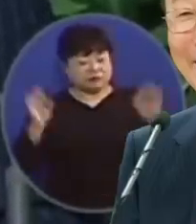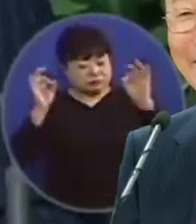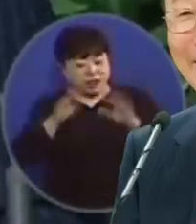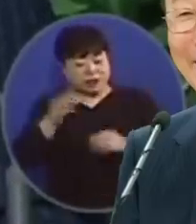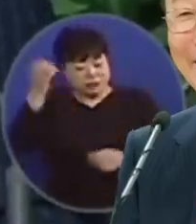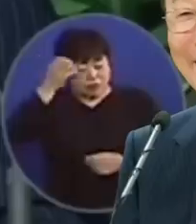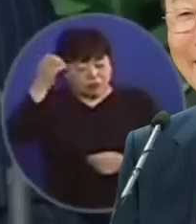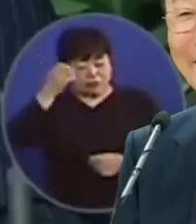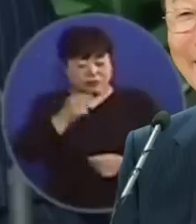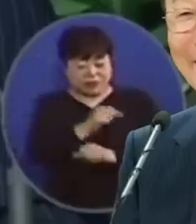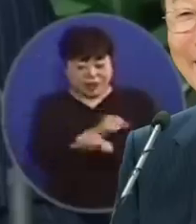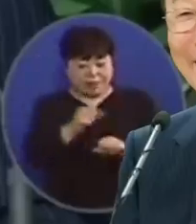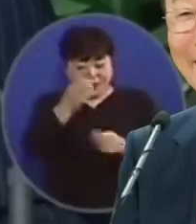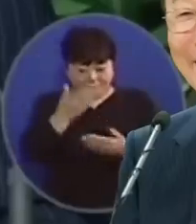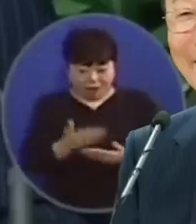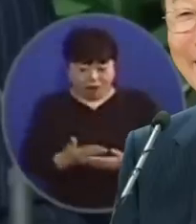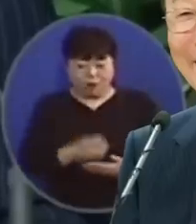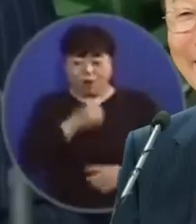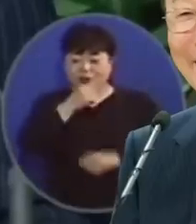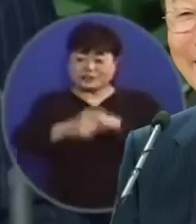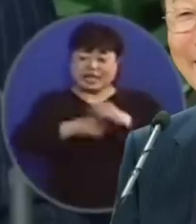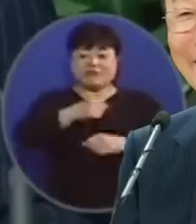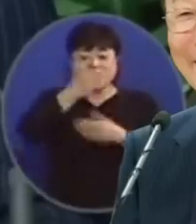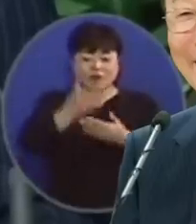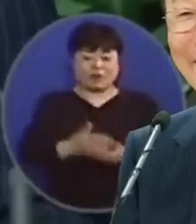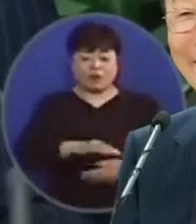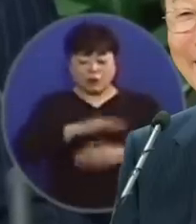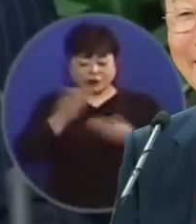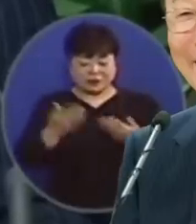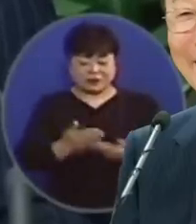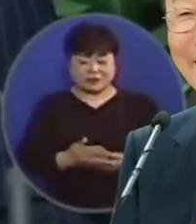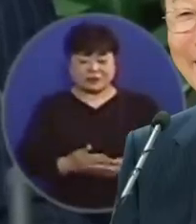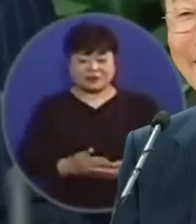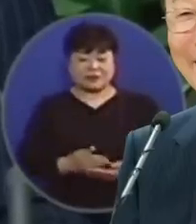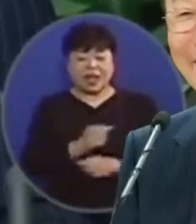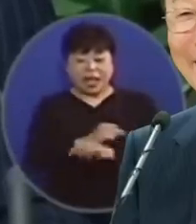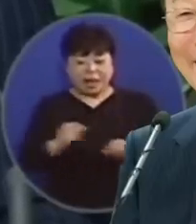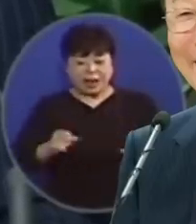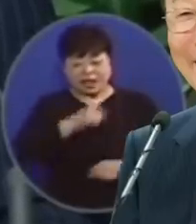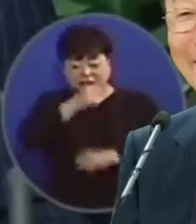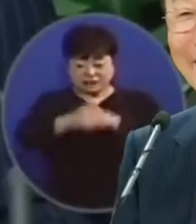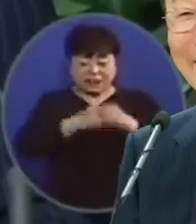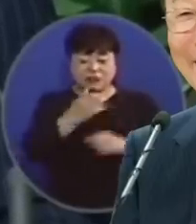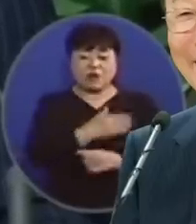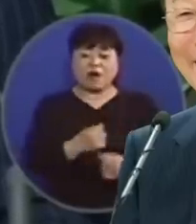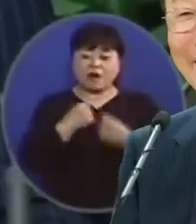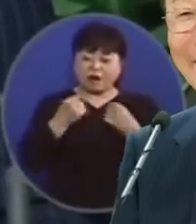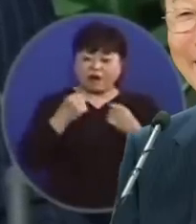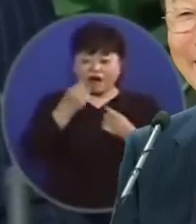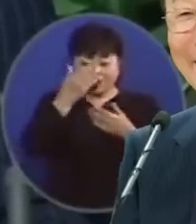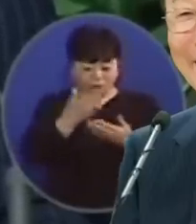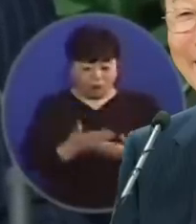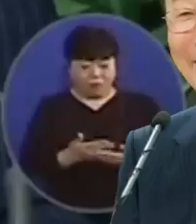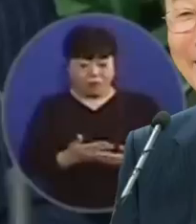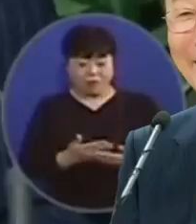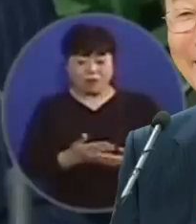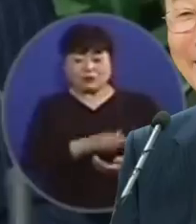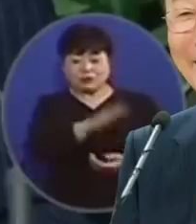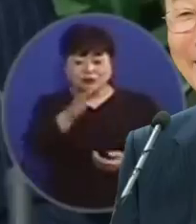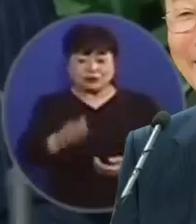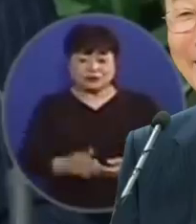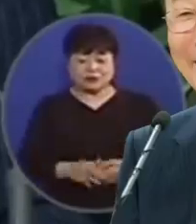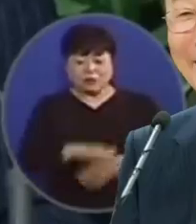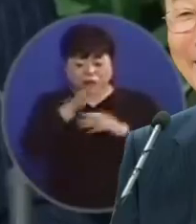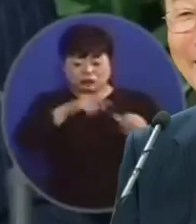영혼이 해방을 얻고 자유를 얻고 범사에 해방과 자유를 얻고 건강하고 해방과 자유를 얻어 우리는